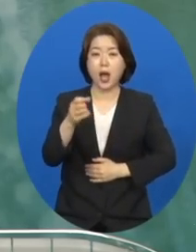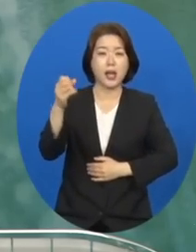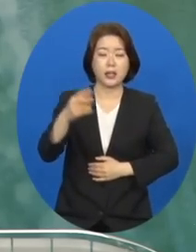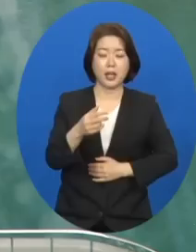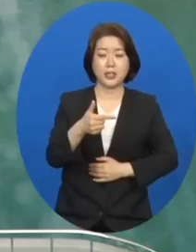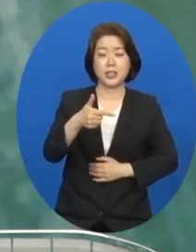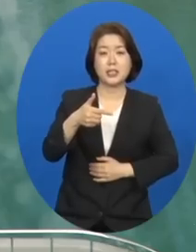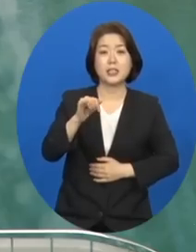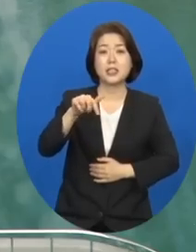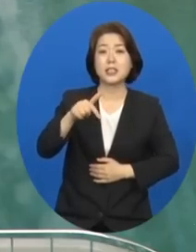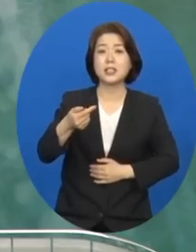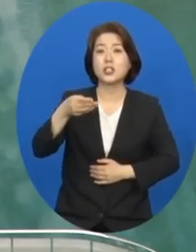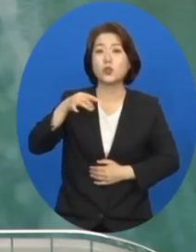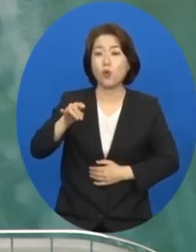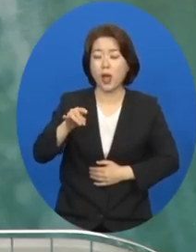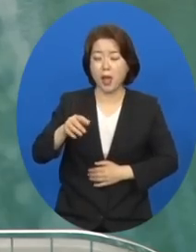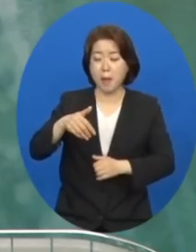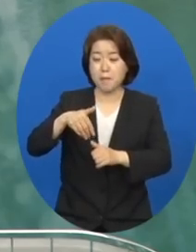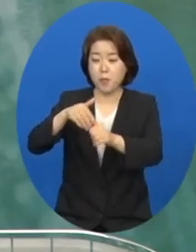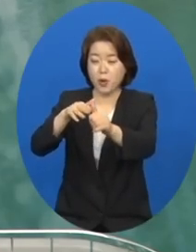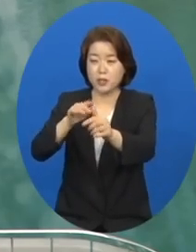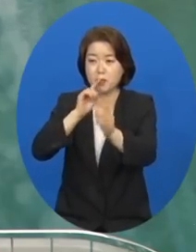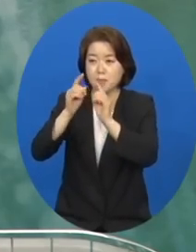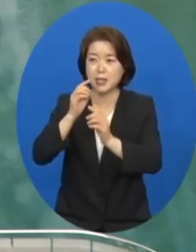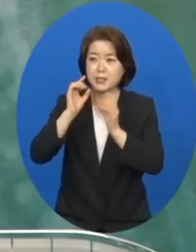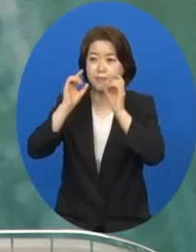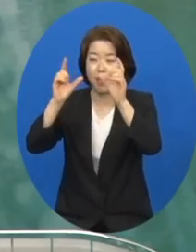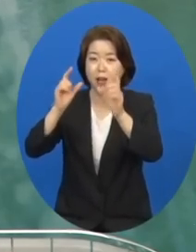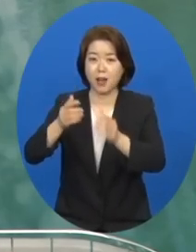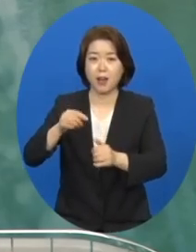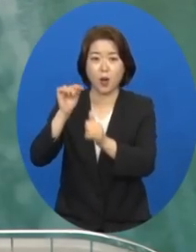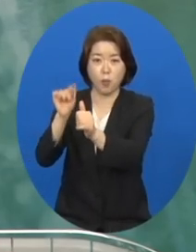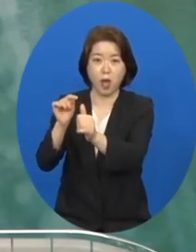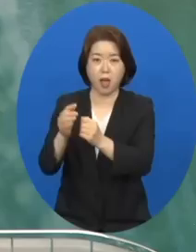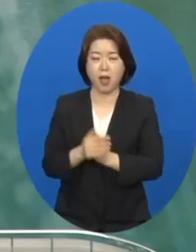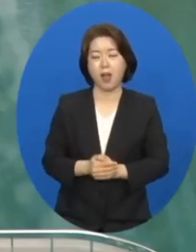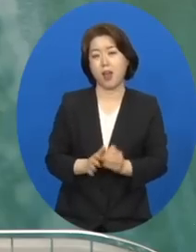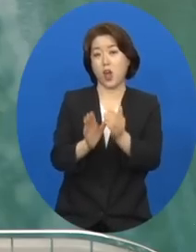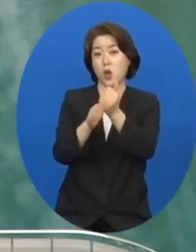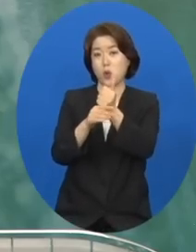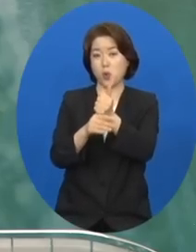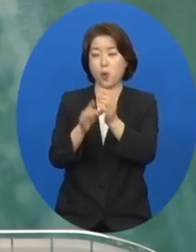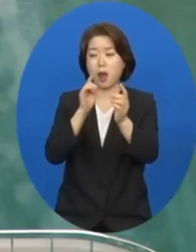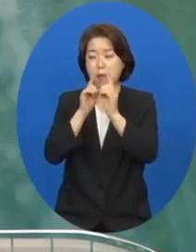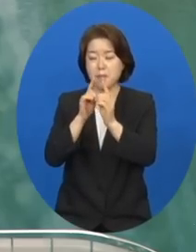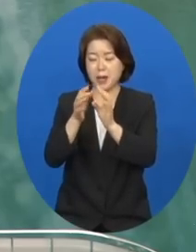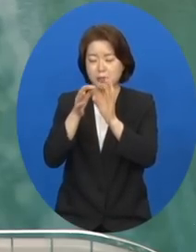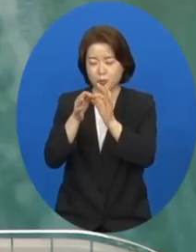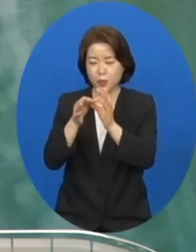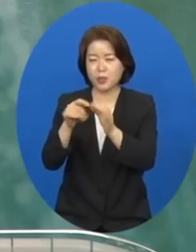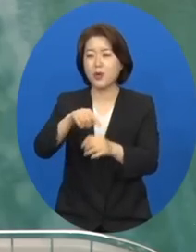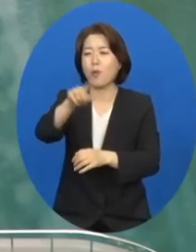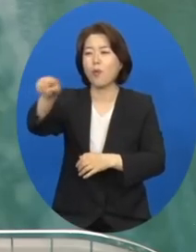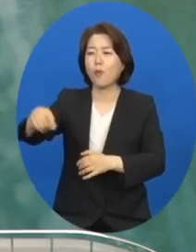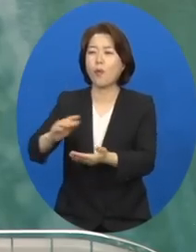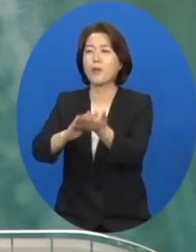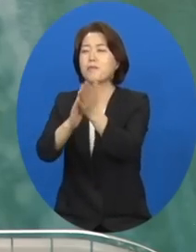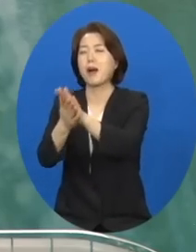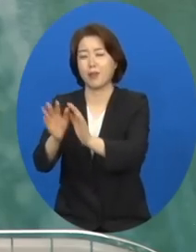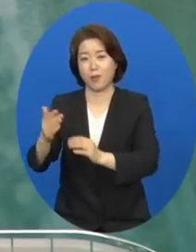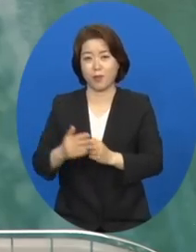보내서 결국 말씀을 전하게 하시죠 결국 요나의 말씀을 통해서 민우 있는 변화가 됩니다 그 과정을